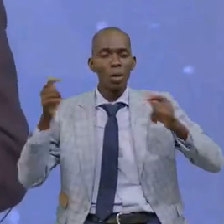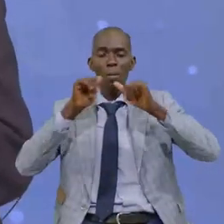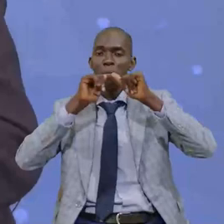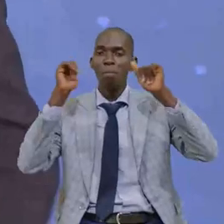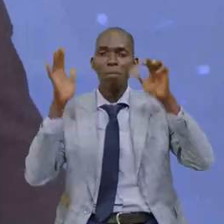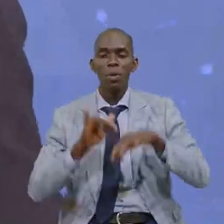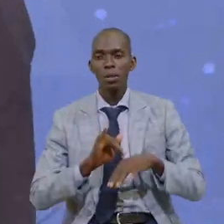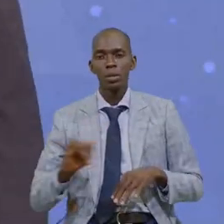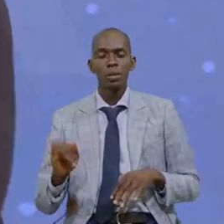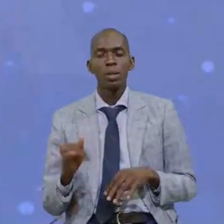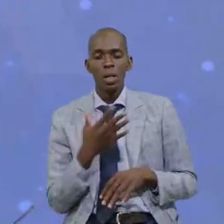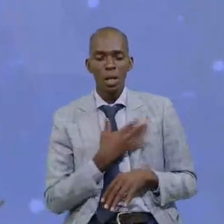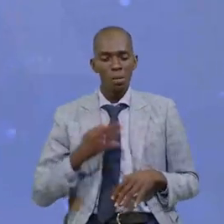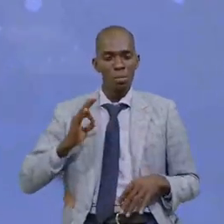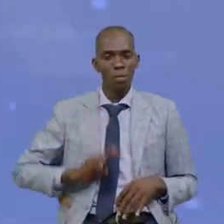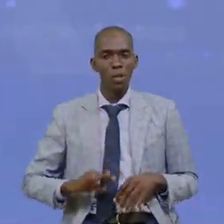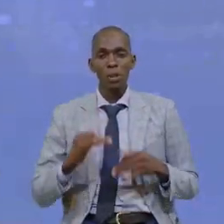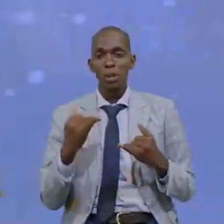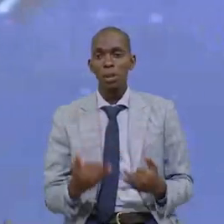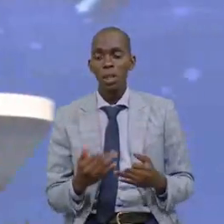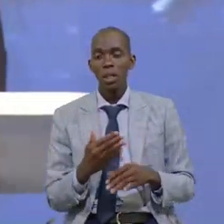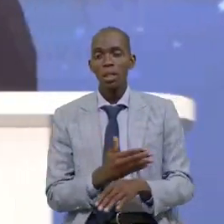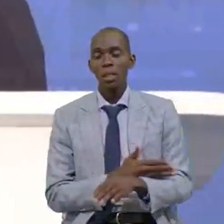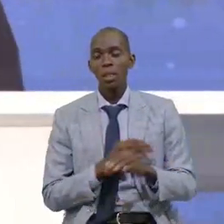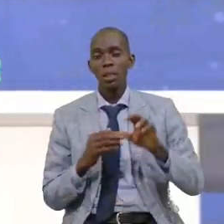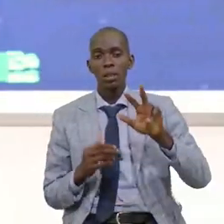les bénédictions étonnantes et les profits.